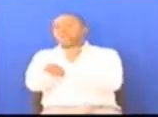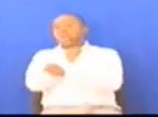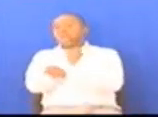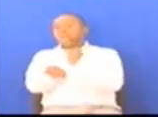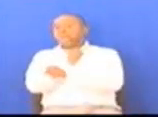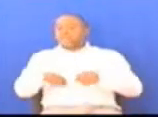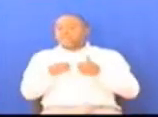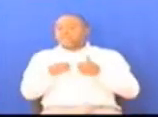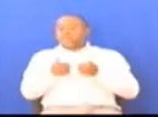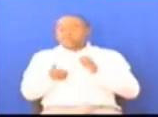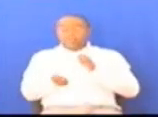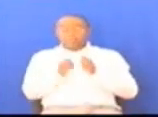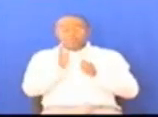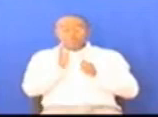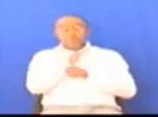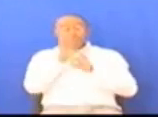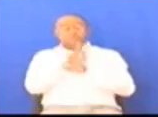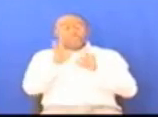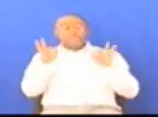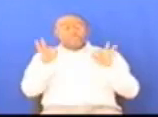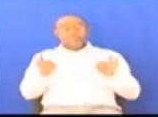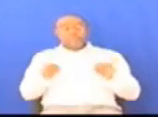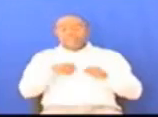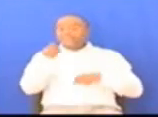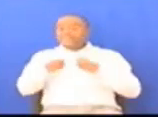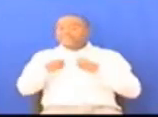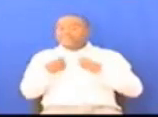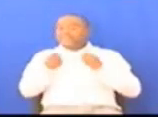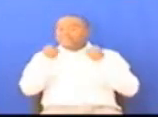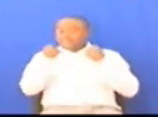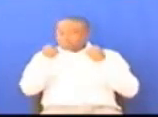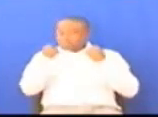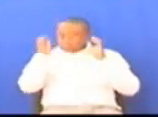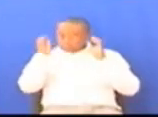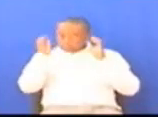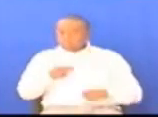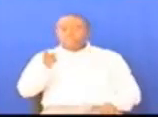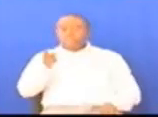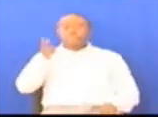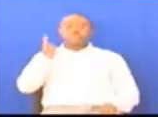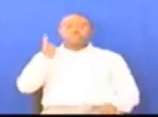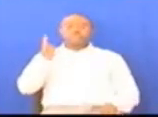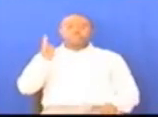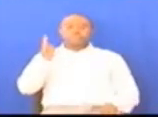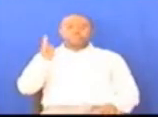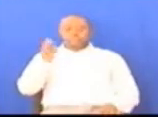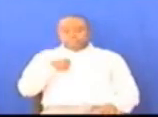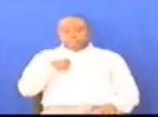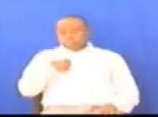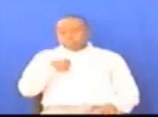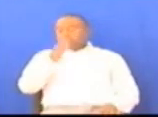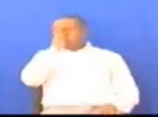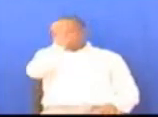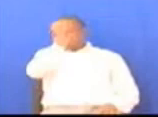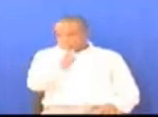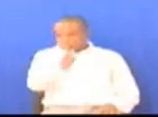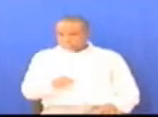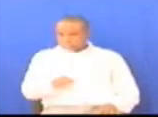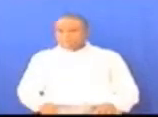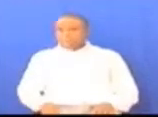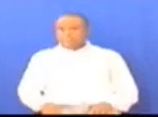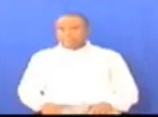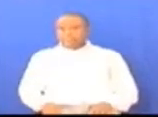bado mema aliyokitendea chama hiki yataendelea kubaki historia na milele na milele.